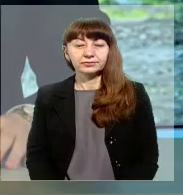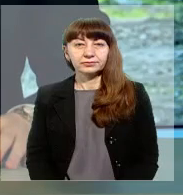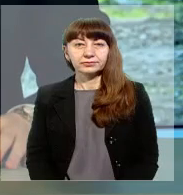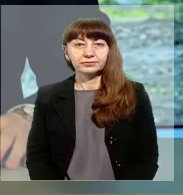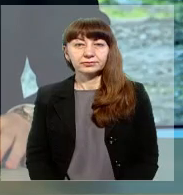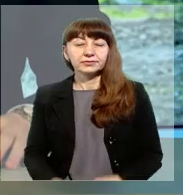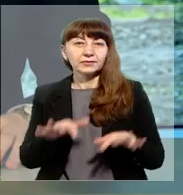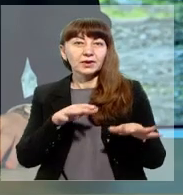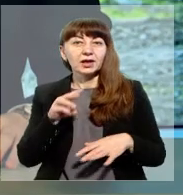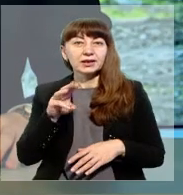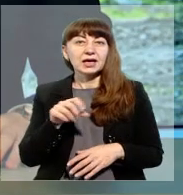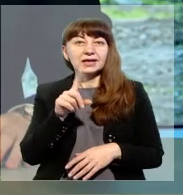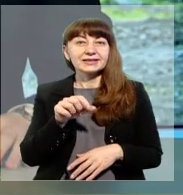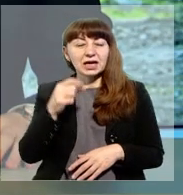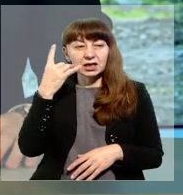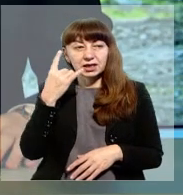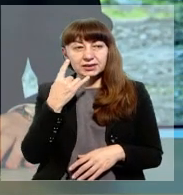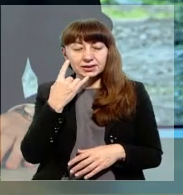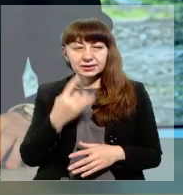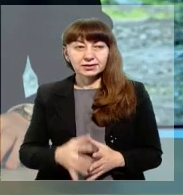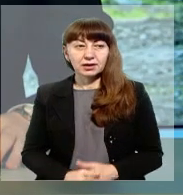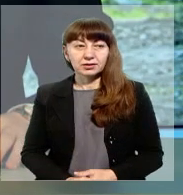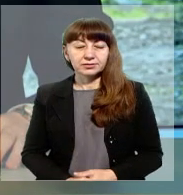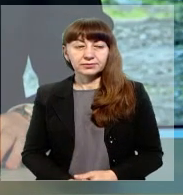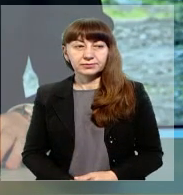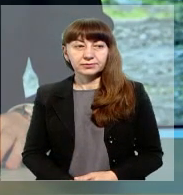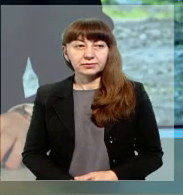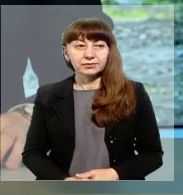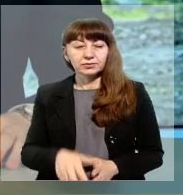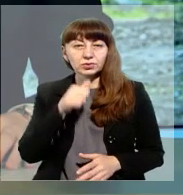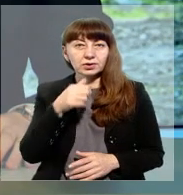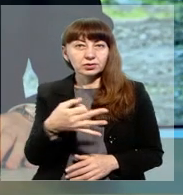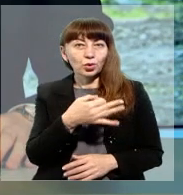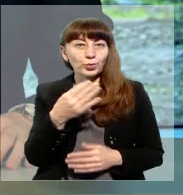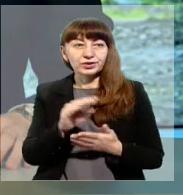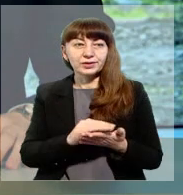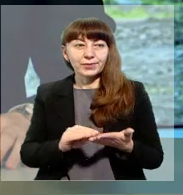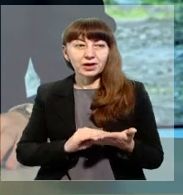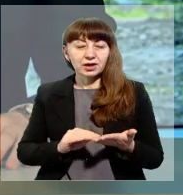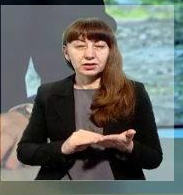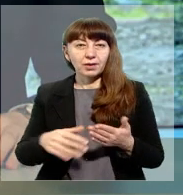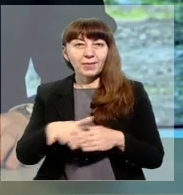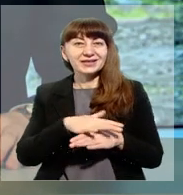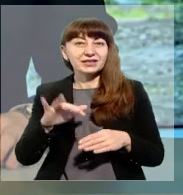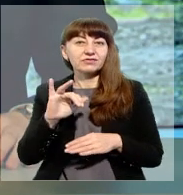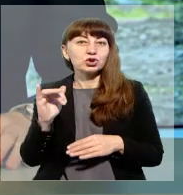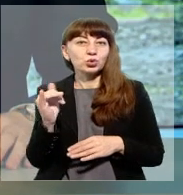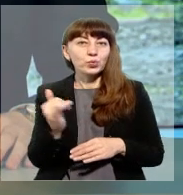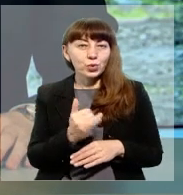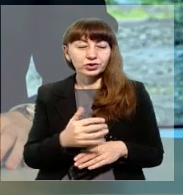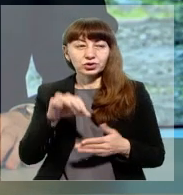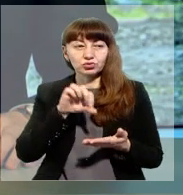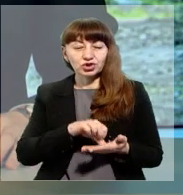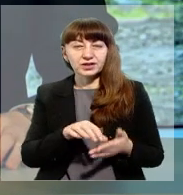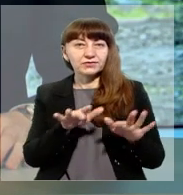Таза Қазақстан аясында өңірде жаппай сенбіліктер жалғасып жатыр. Науқан ауыл тұрғындарымен қатар мұғалімдер, оқушылар да белсене атсалысуда.